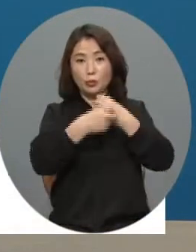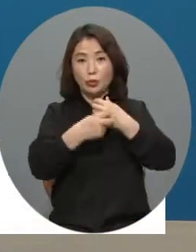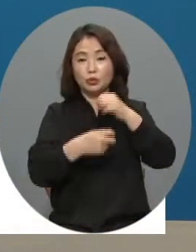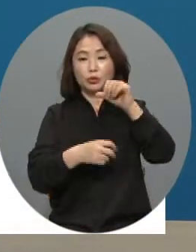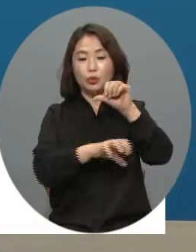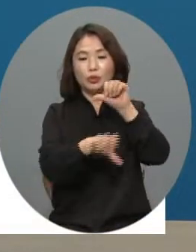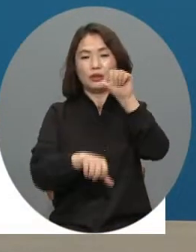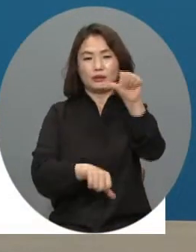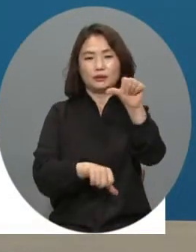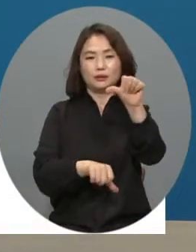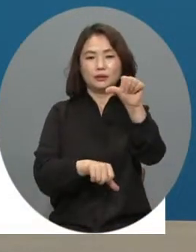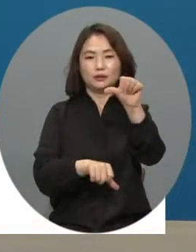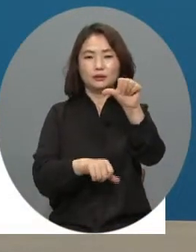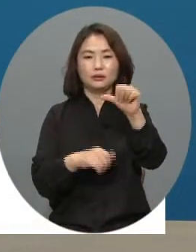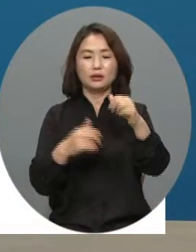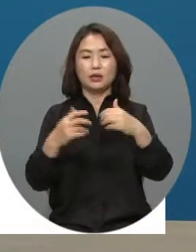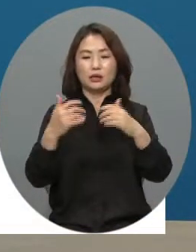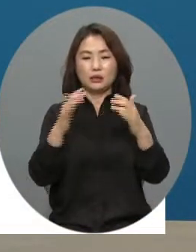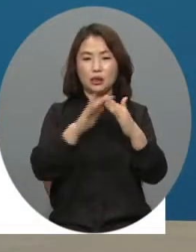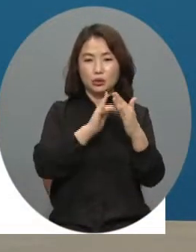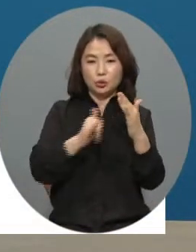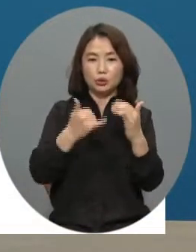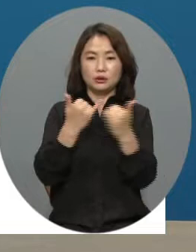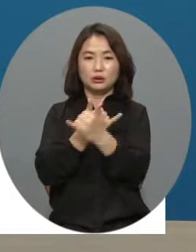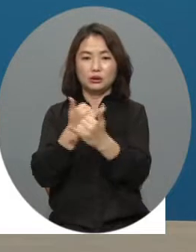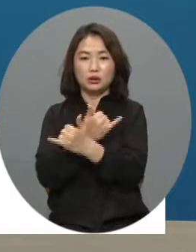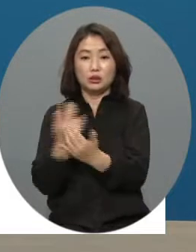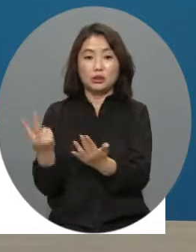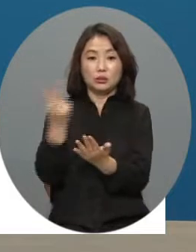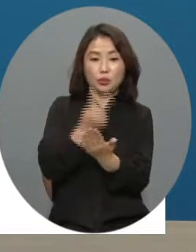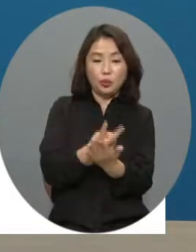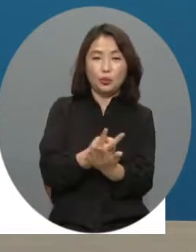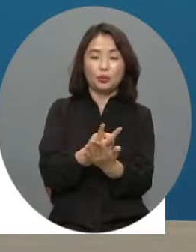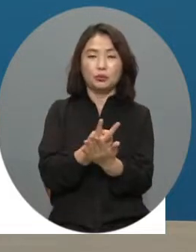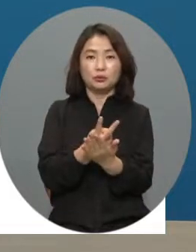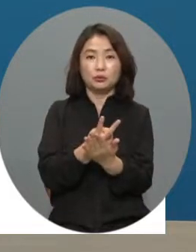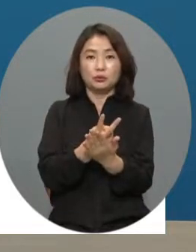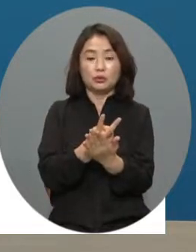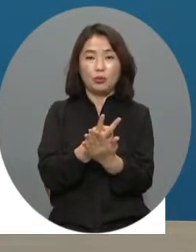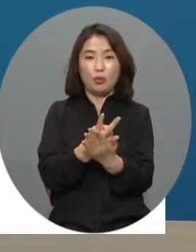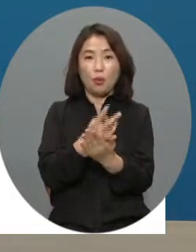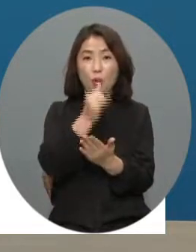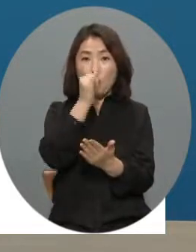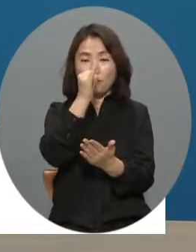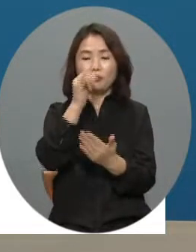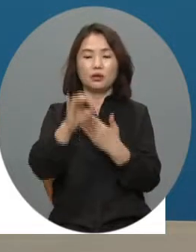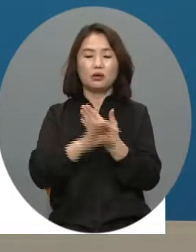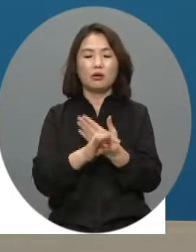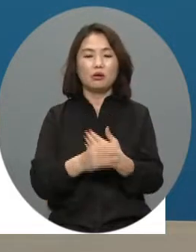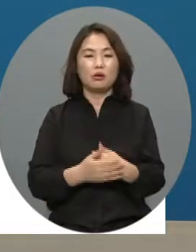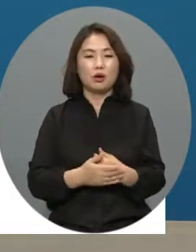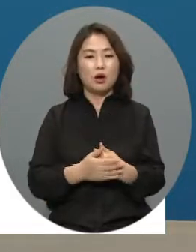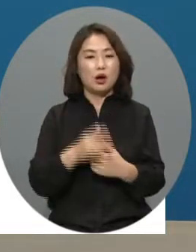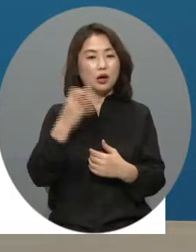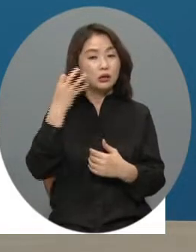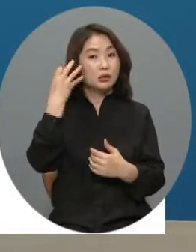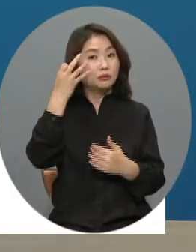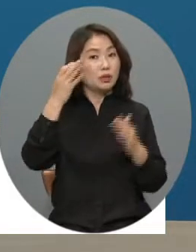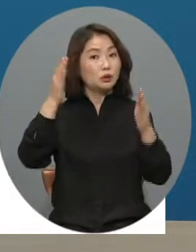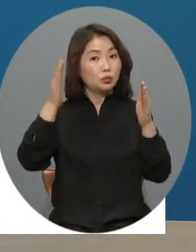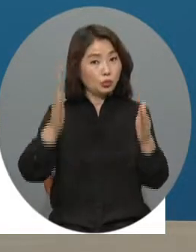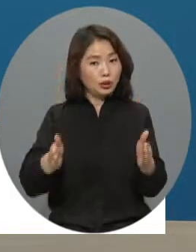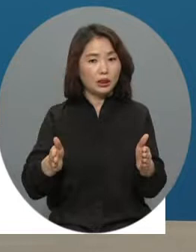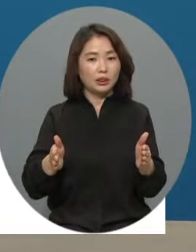병원에 가족이나 친지분들이 입원을 해가 계시면은 당분간